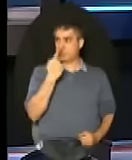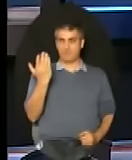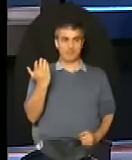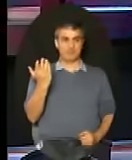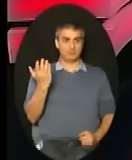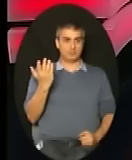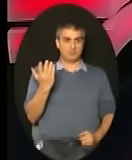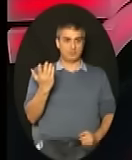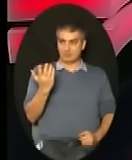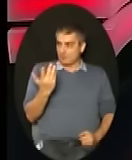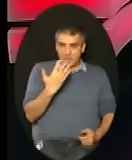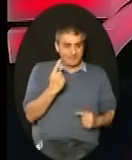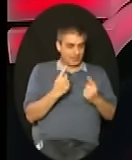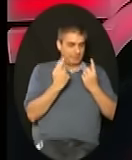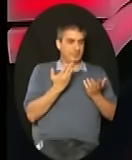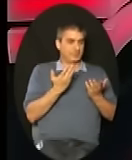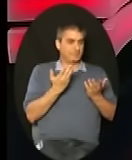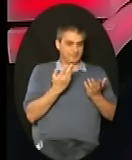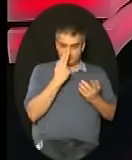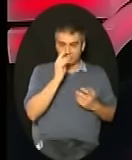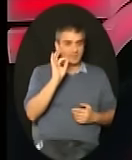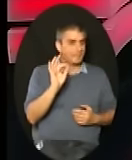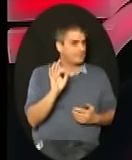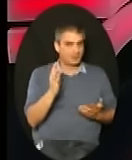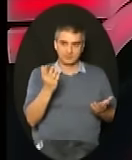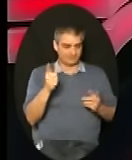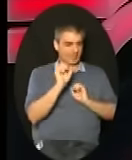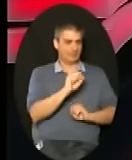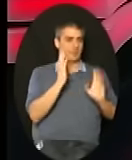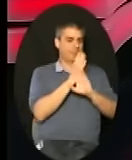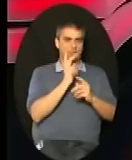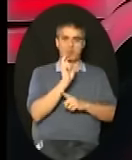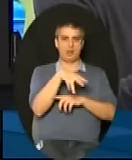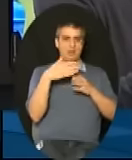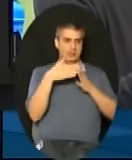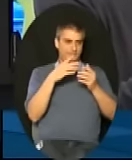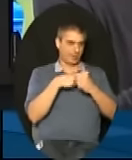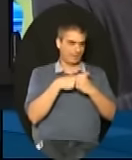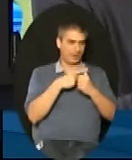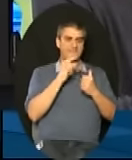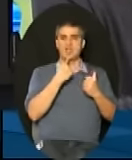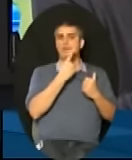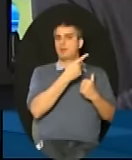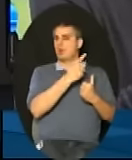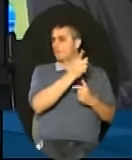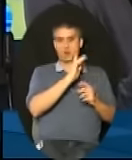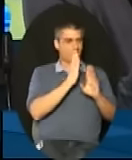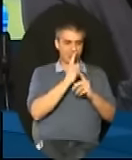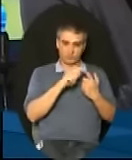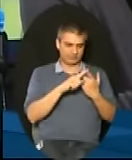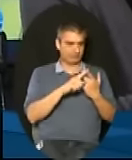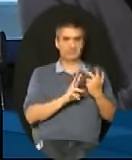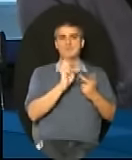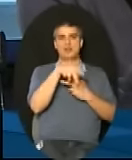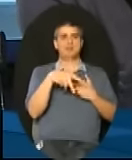עכשיו כמה אירועים שהם... מבחינתך, תמיכה בטרור, עלייה על המרמרה והאמירה של הם לא טרוריסטים,